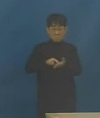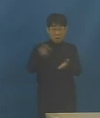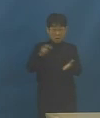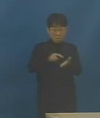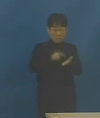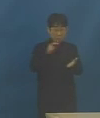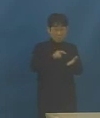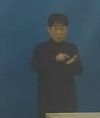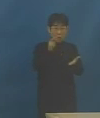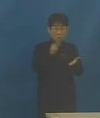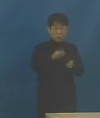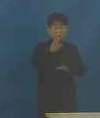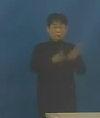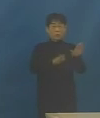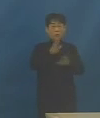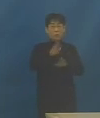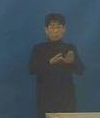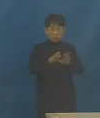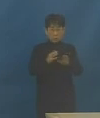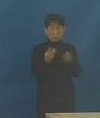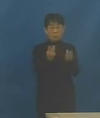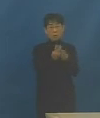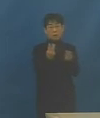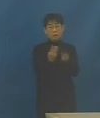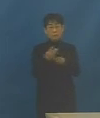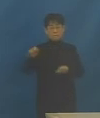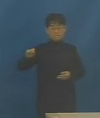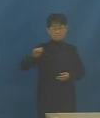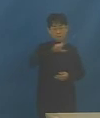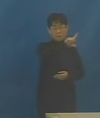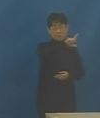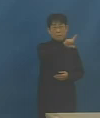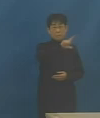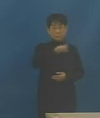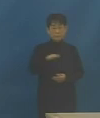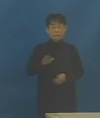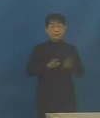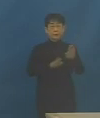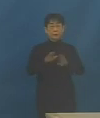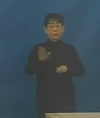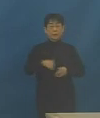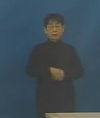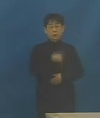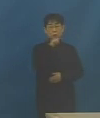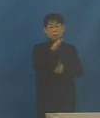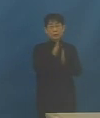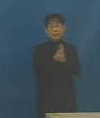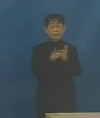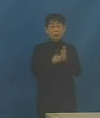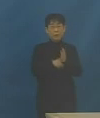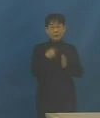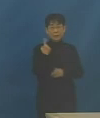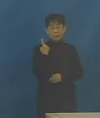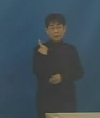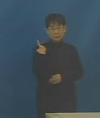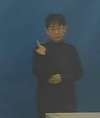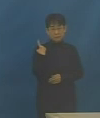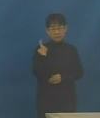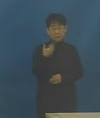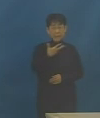形で今上がっているということでございます私も鳥取県では昨日は